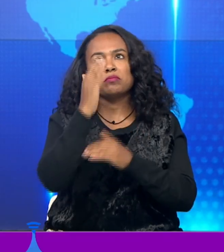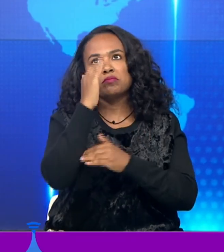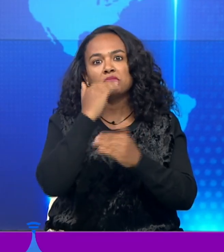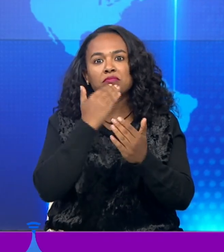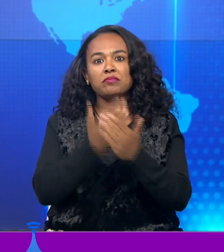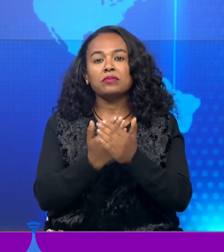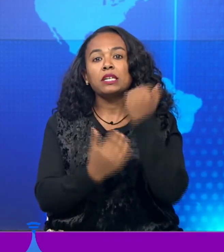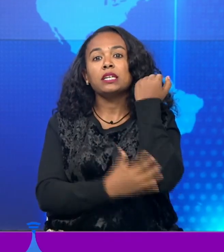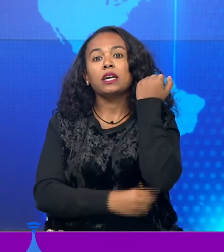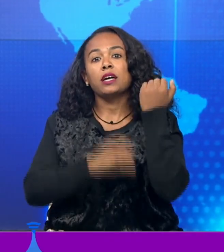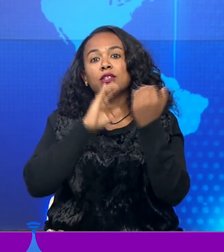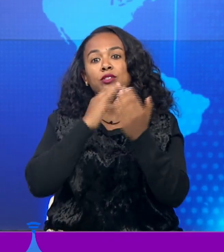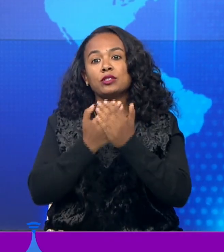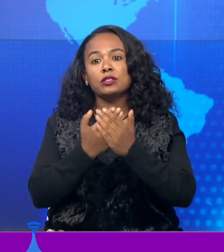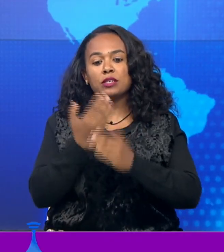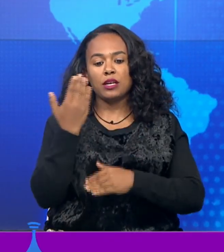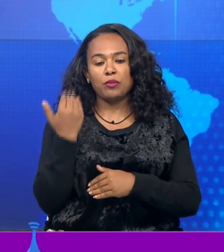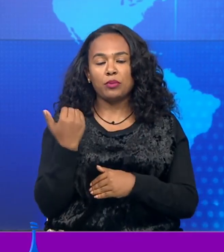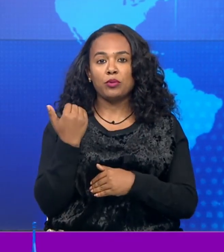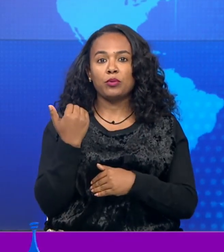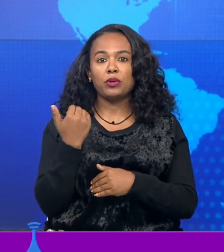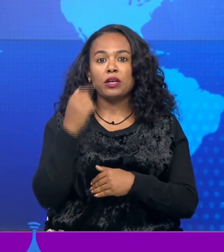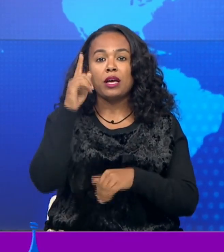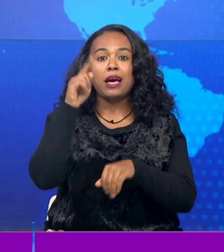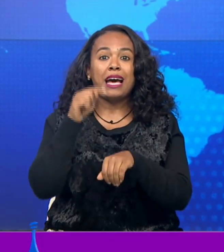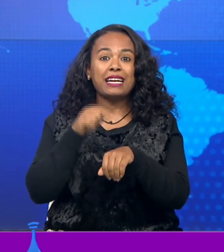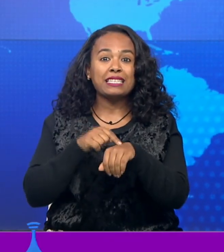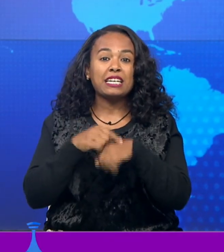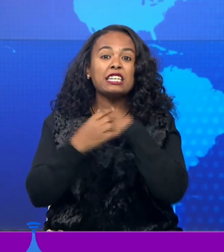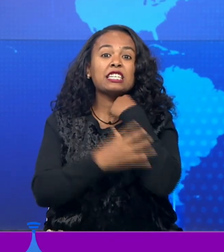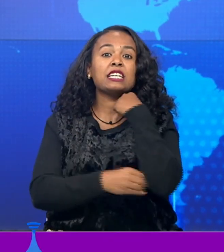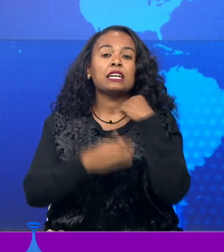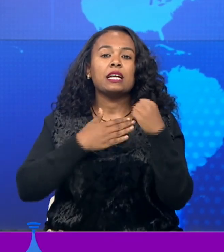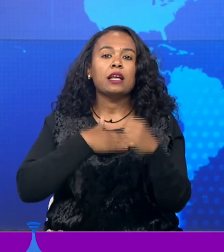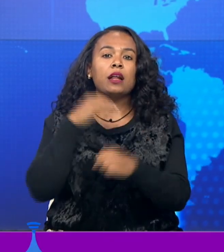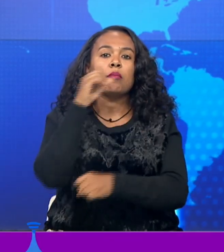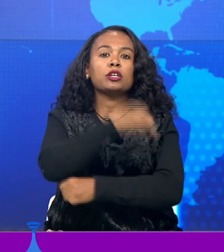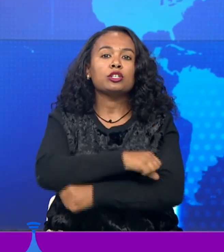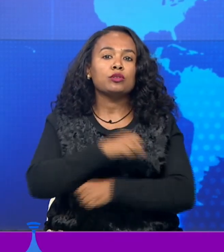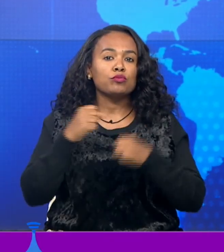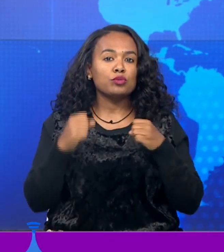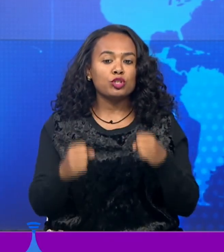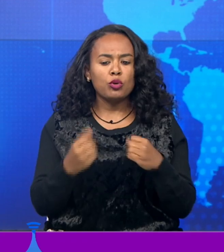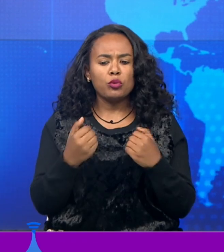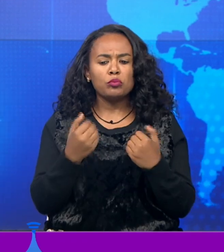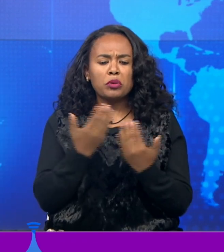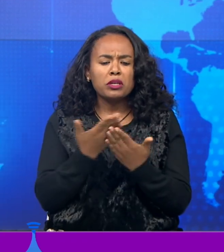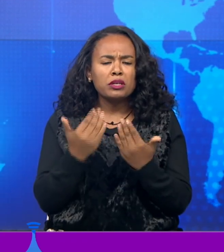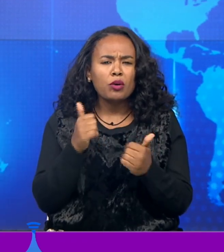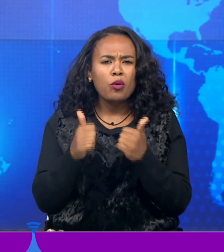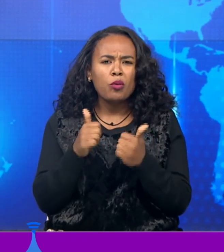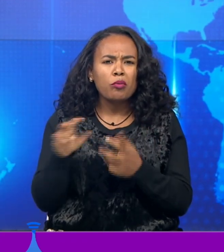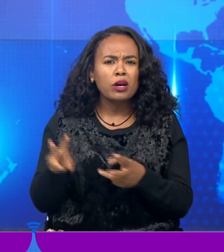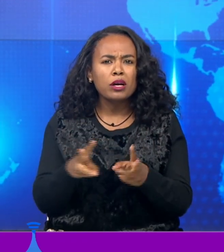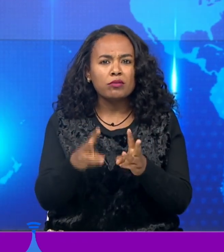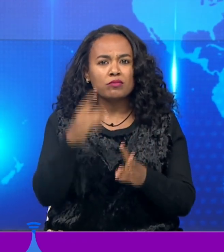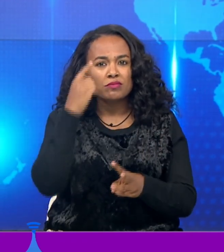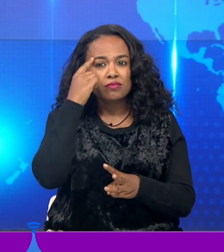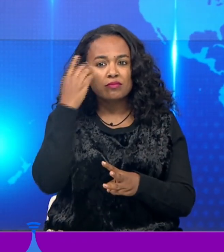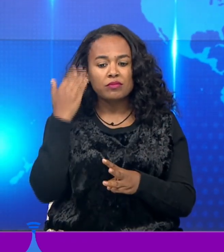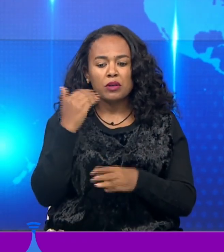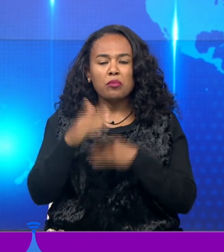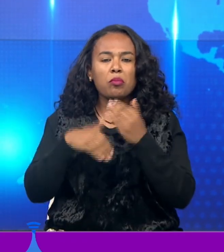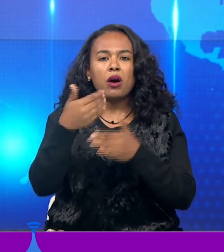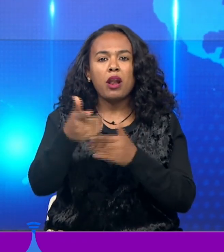ልጅ ስለነበርኩኝ ያኔ ድህነቴን ማሸነፍ የምችለው አሁን ቤት መንገድ ነው የሚለው አስተሳሰብ ስለነበረኝ ወዲያው ከሎ